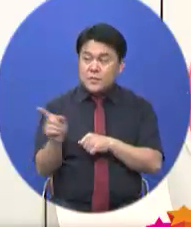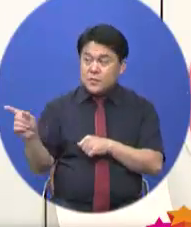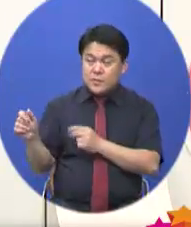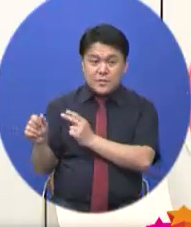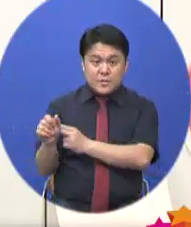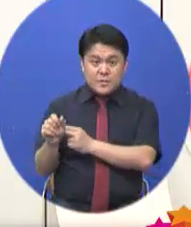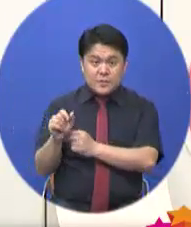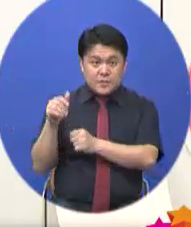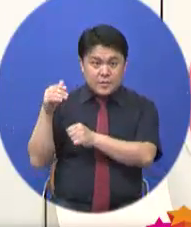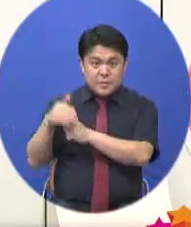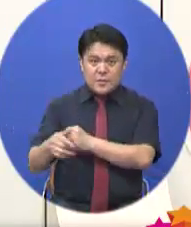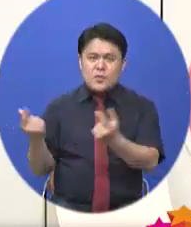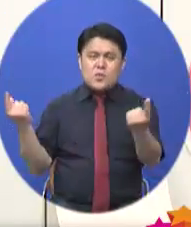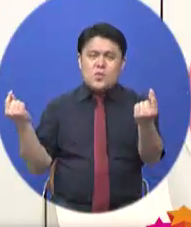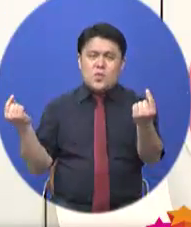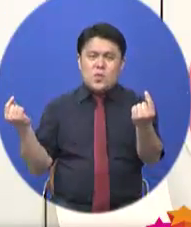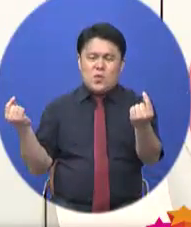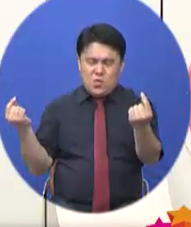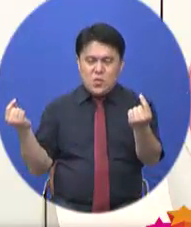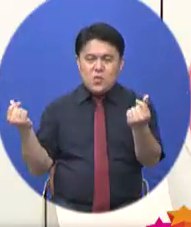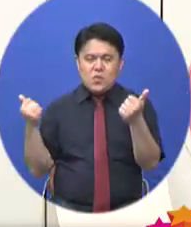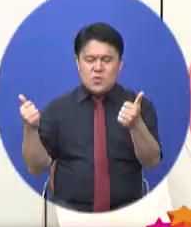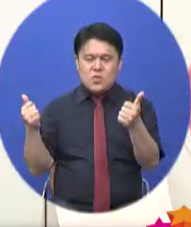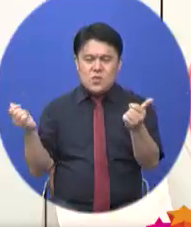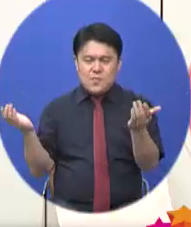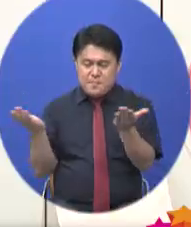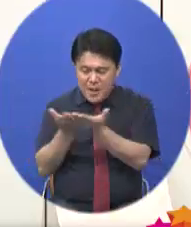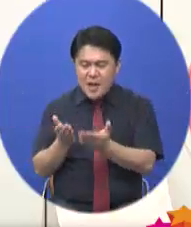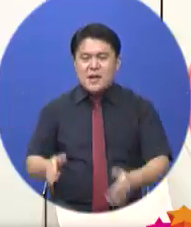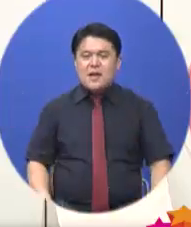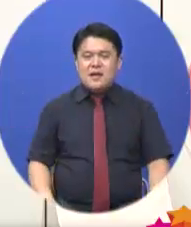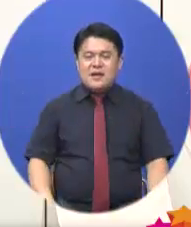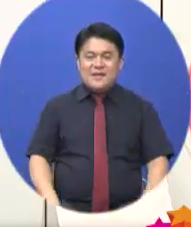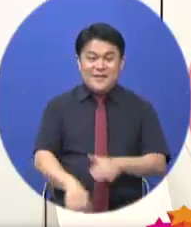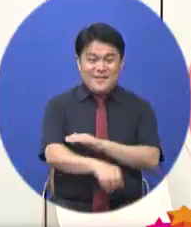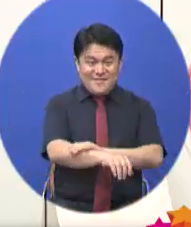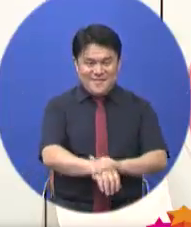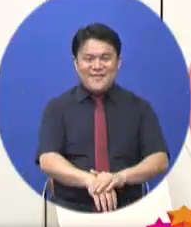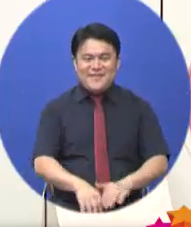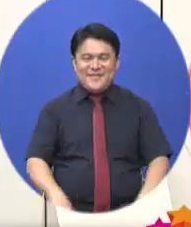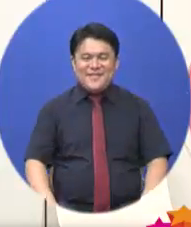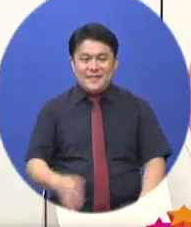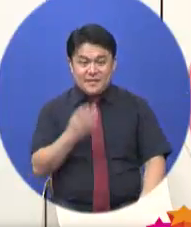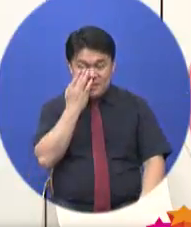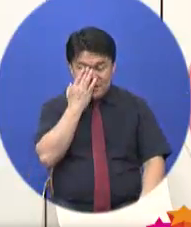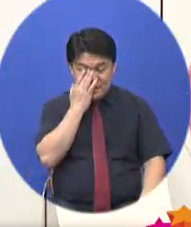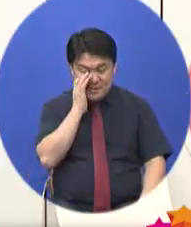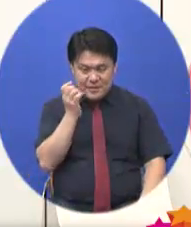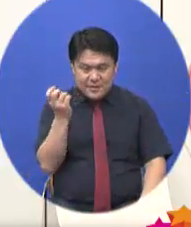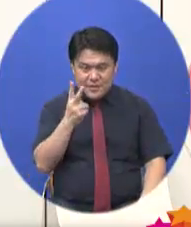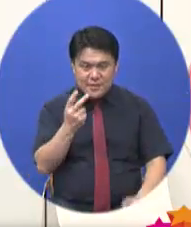선생님이 하신 거하고 똑같아요. 잘하신 거예요. 어떠셨어요? 잘 하셨어요. 네. 네. 그리고